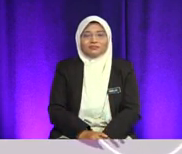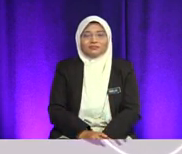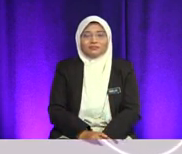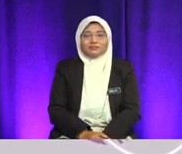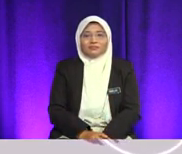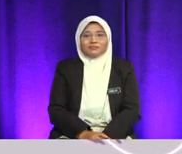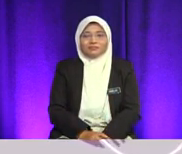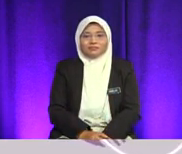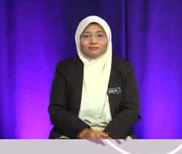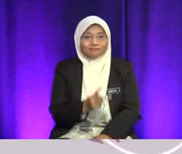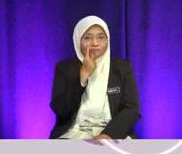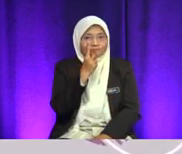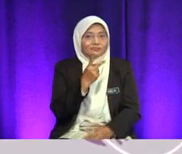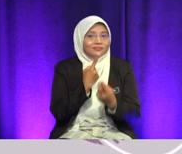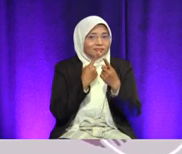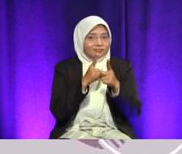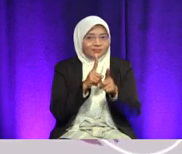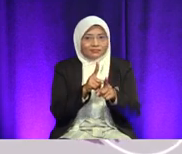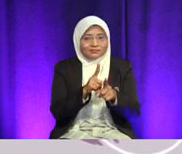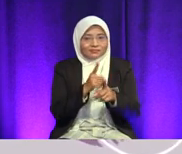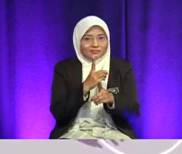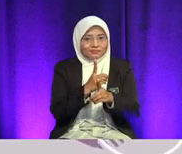Anwari Mari kita lihat